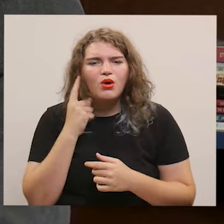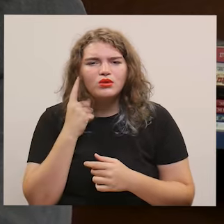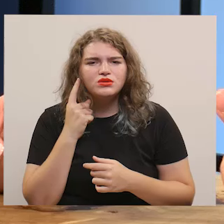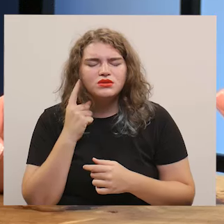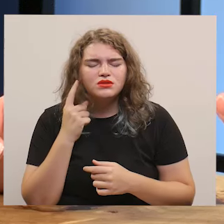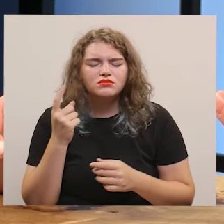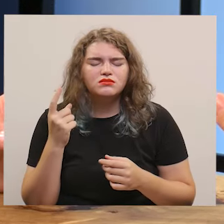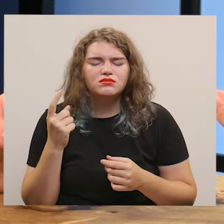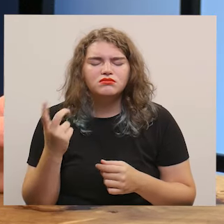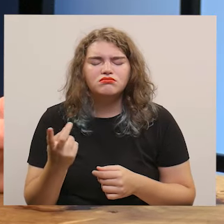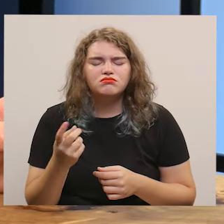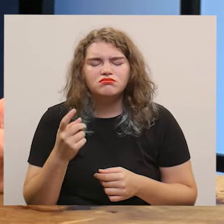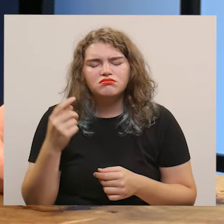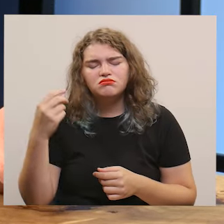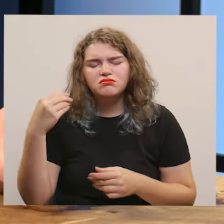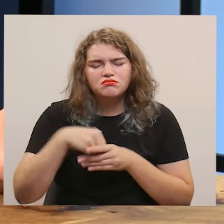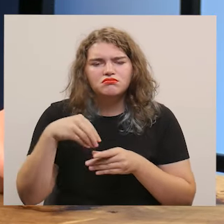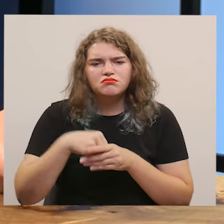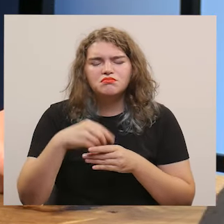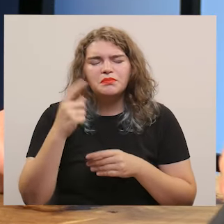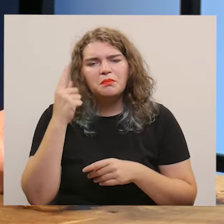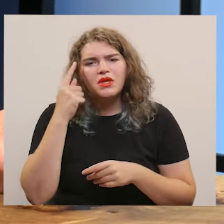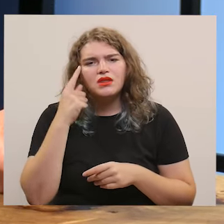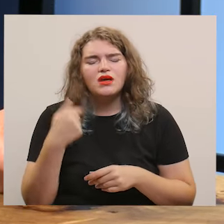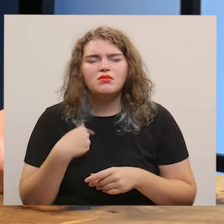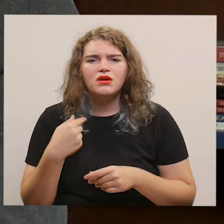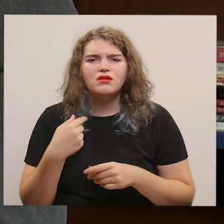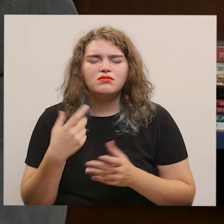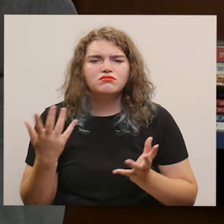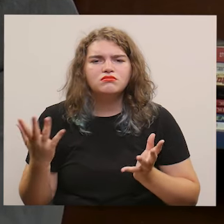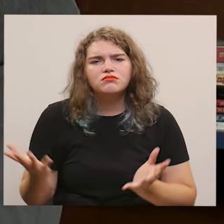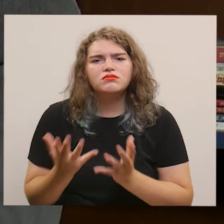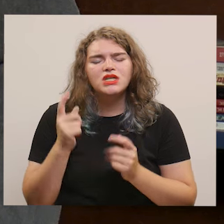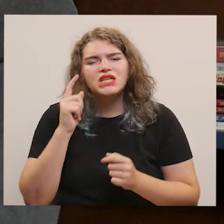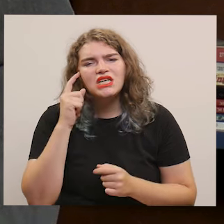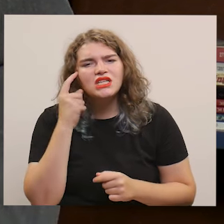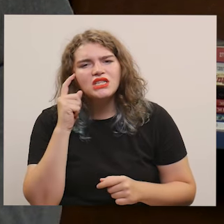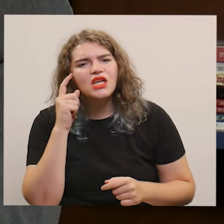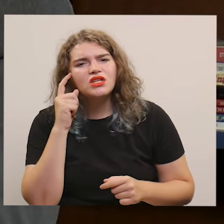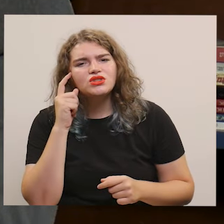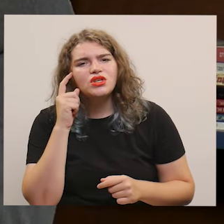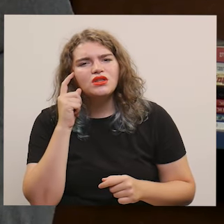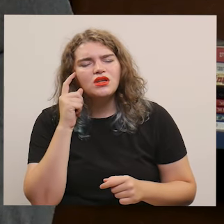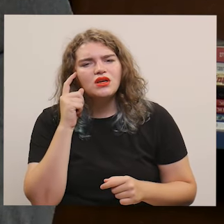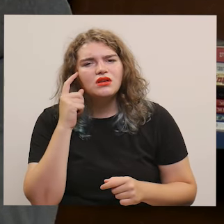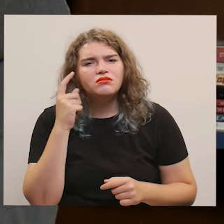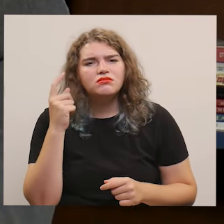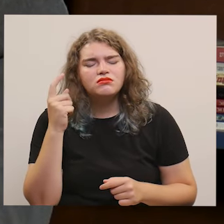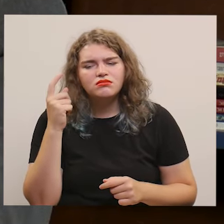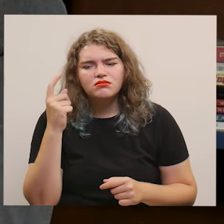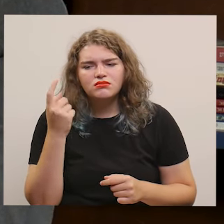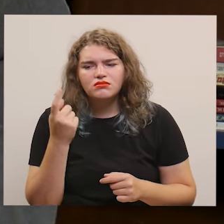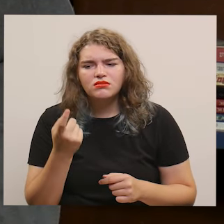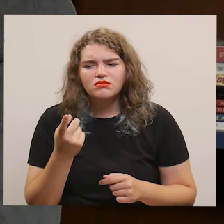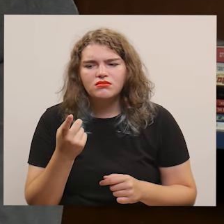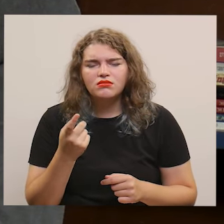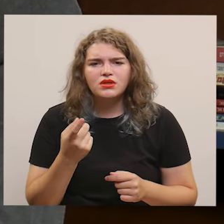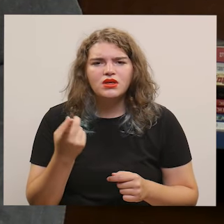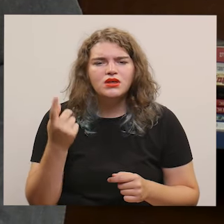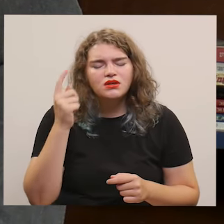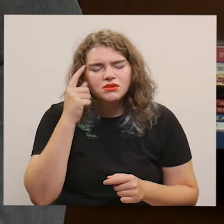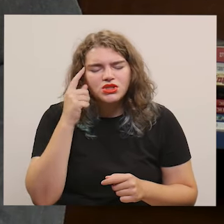în îndemnul meu, în conștiința mea, așa, un îndemn. Gândește-te rațional la cine am fost eu